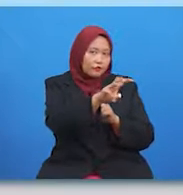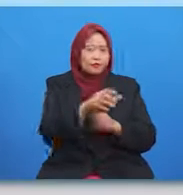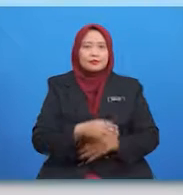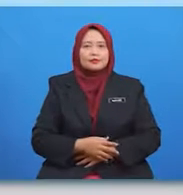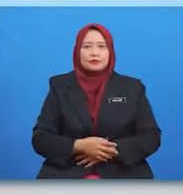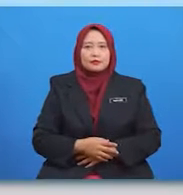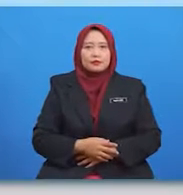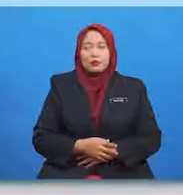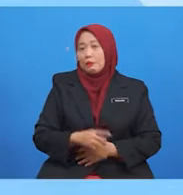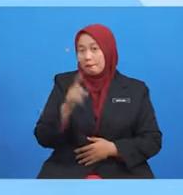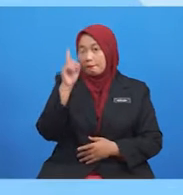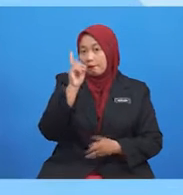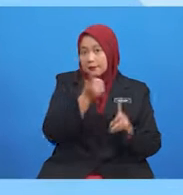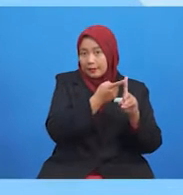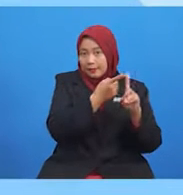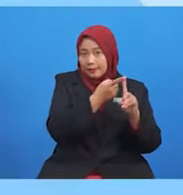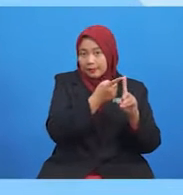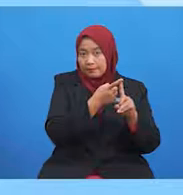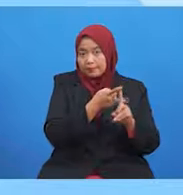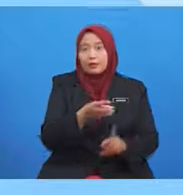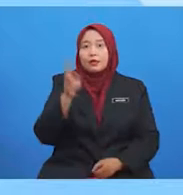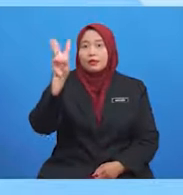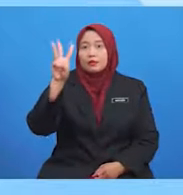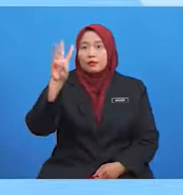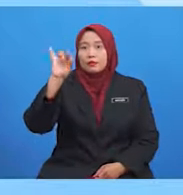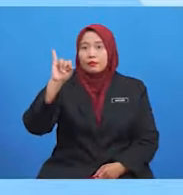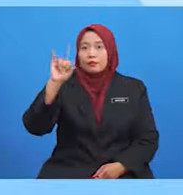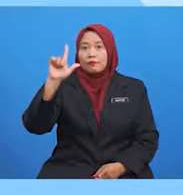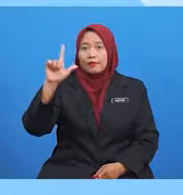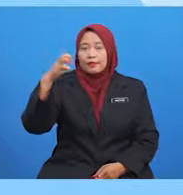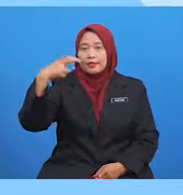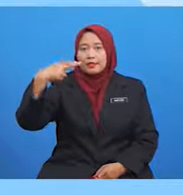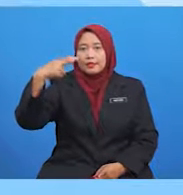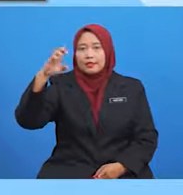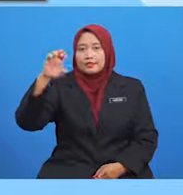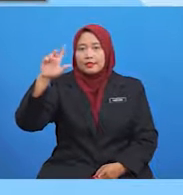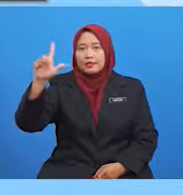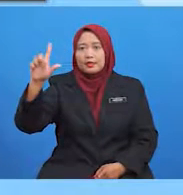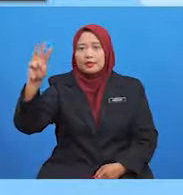Tokoh pertama kita ialah Wilhelm Conrad Röntgen.